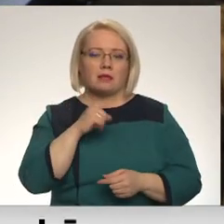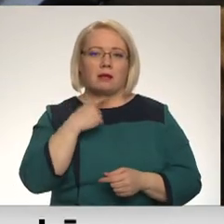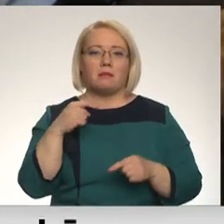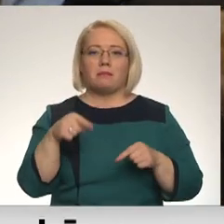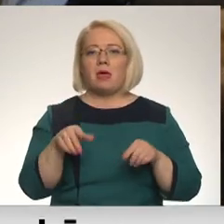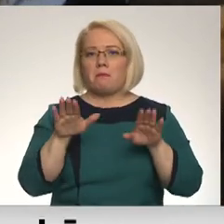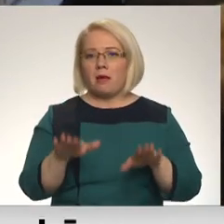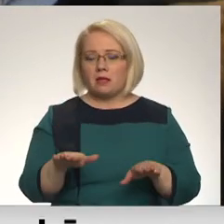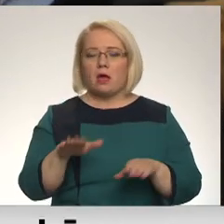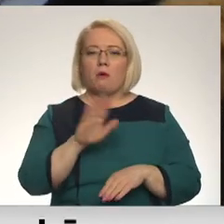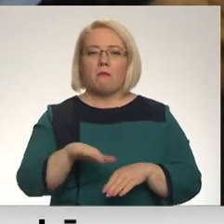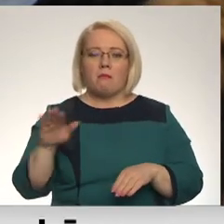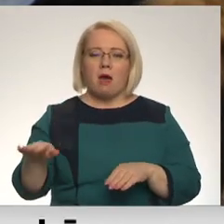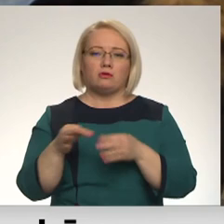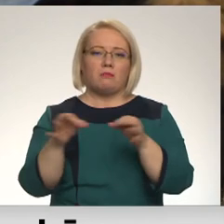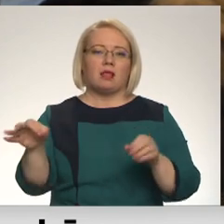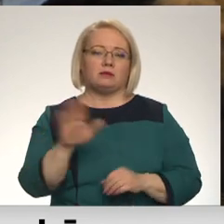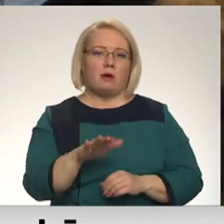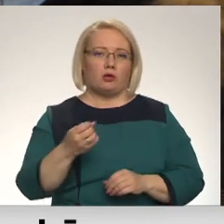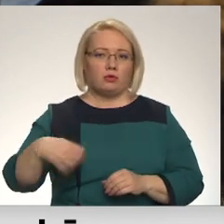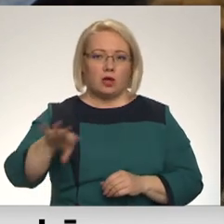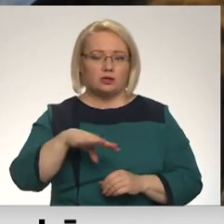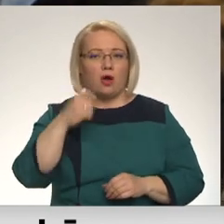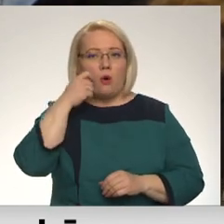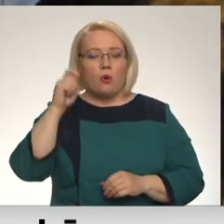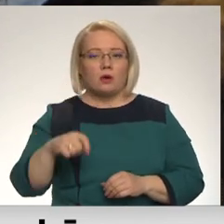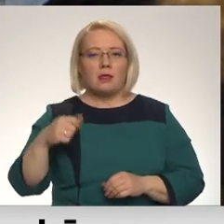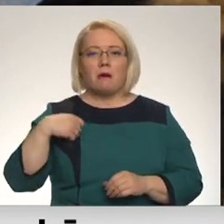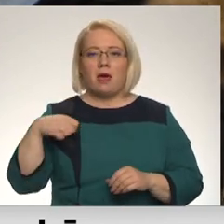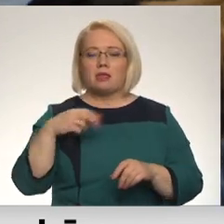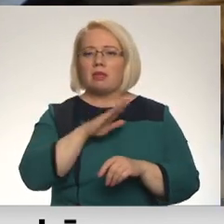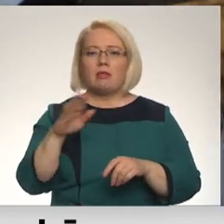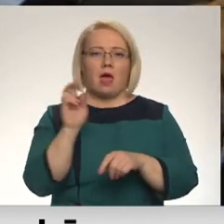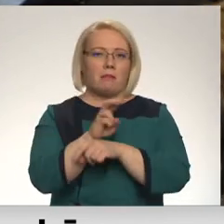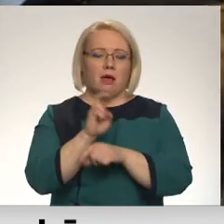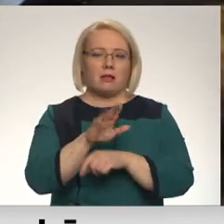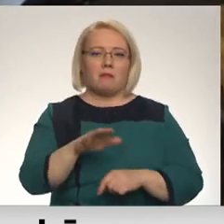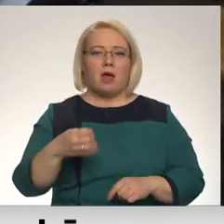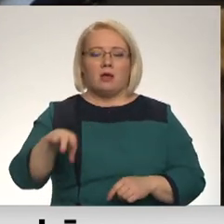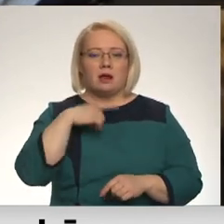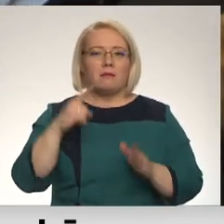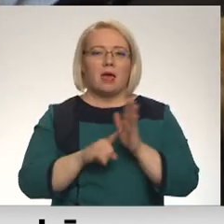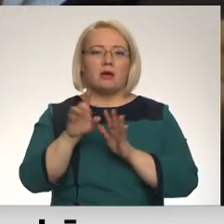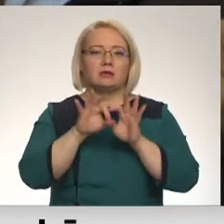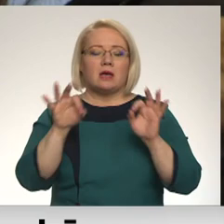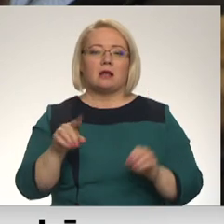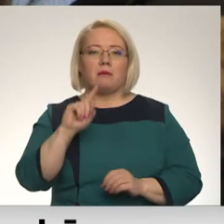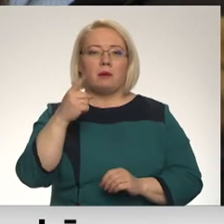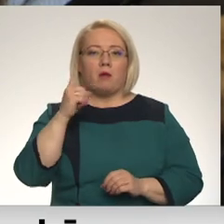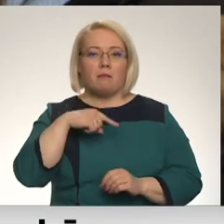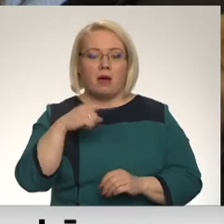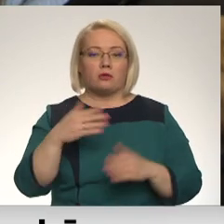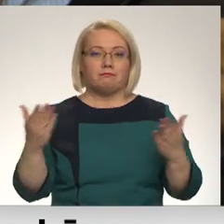palikt un bērnus palaist bērndārzā. Ukrainā mana meita vēl neapmeklēja bērndārzu, bija plānojis to darīt sākot ar 1. martu, bet tā